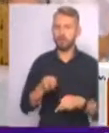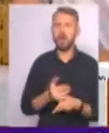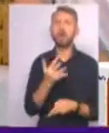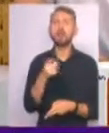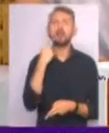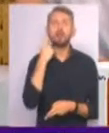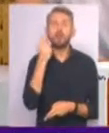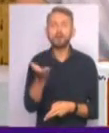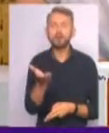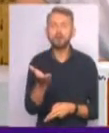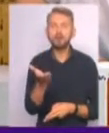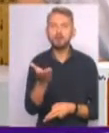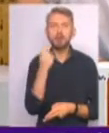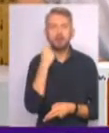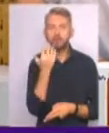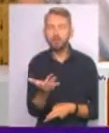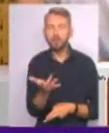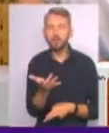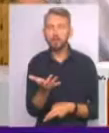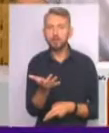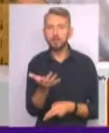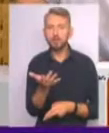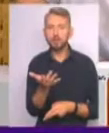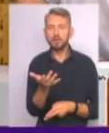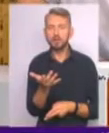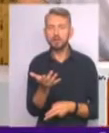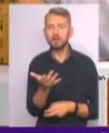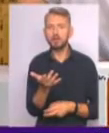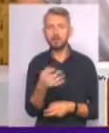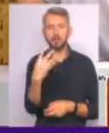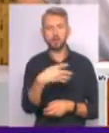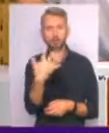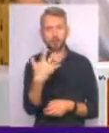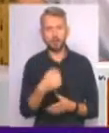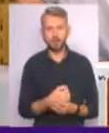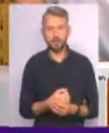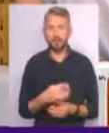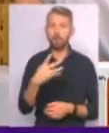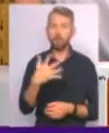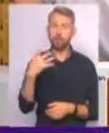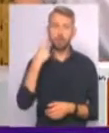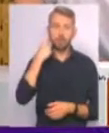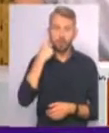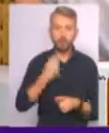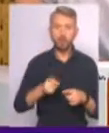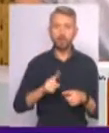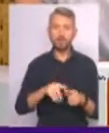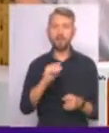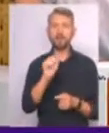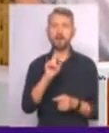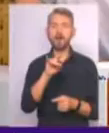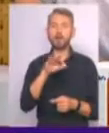років? Останеться. А скільки років вам? 45. 45 років. Оцей фартух